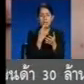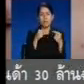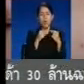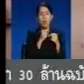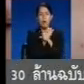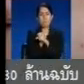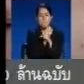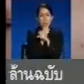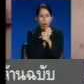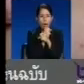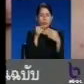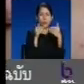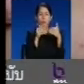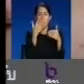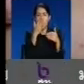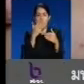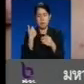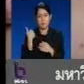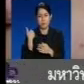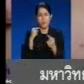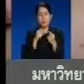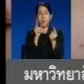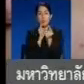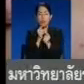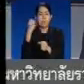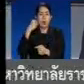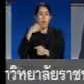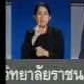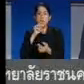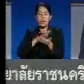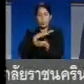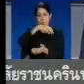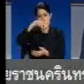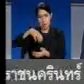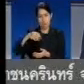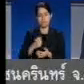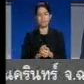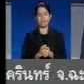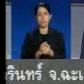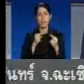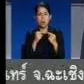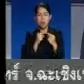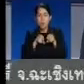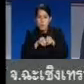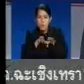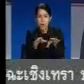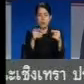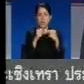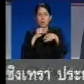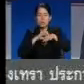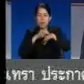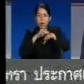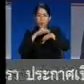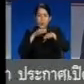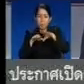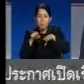ารักษาตามอาการมักพบมากตามโรงเรียน การระบาดของโรคมือเท้าปากก็ทำให้เทศบาลเมืองสวนขโล